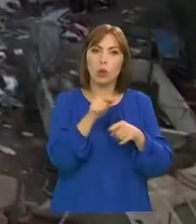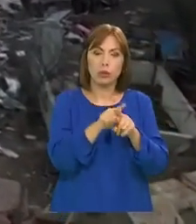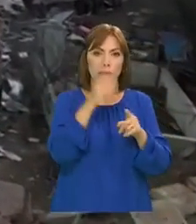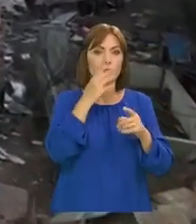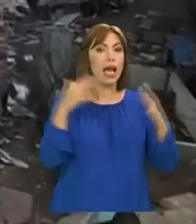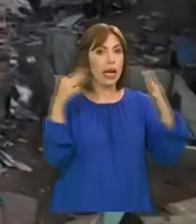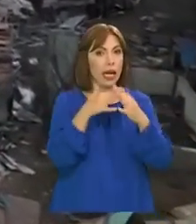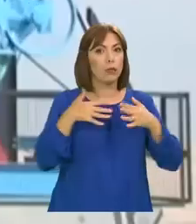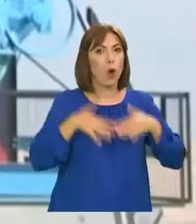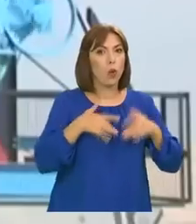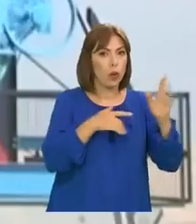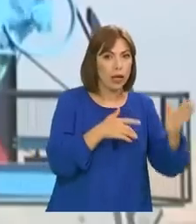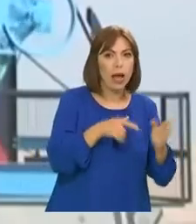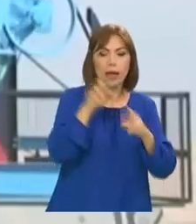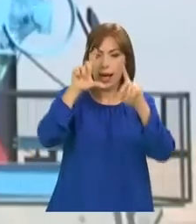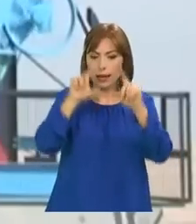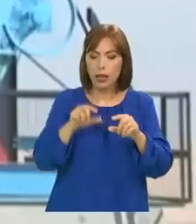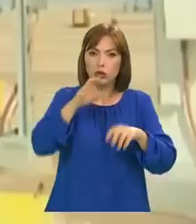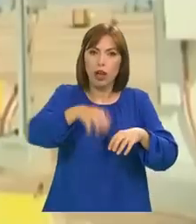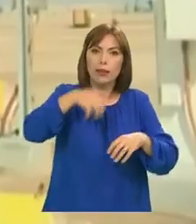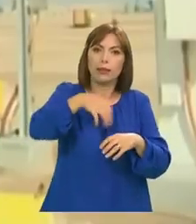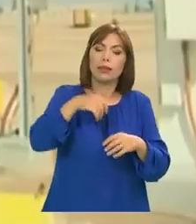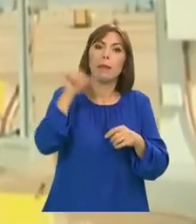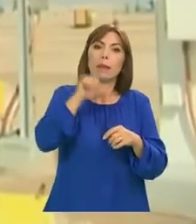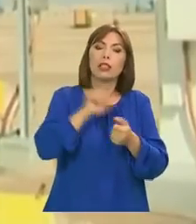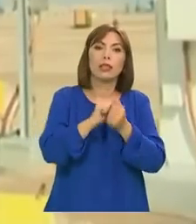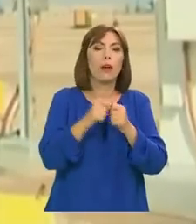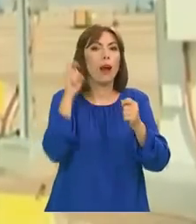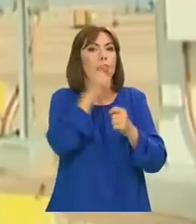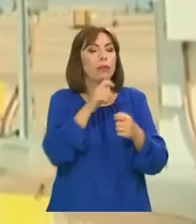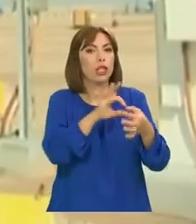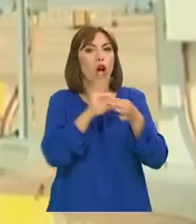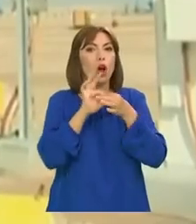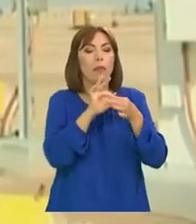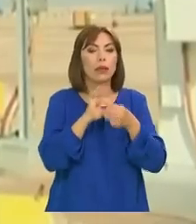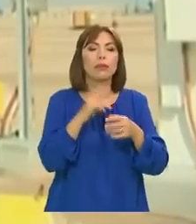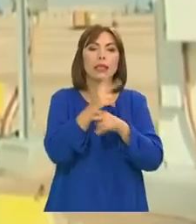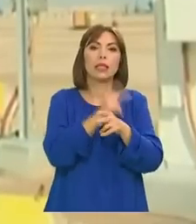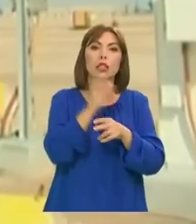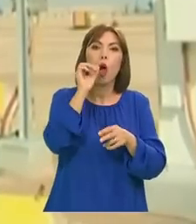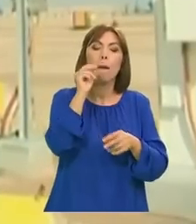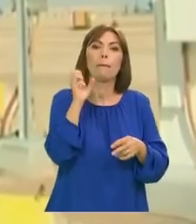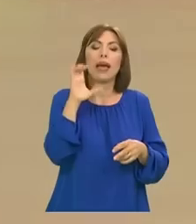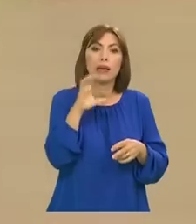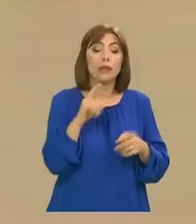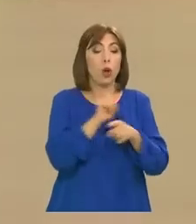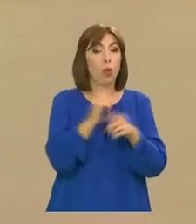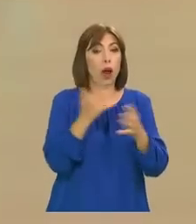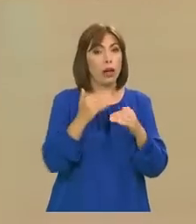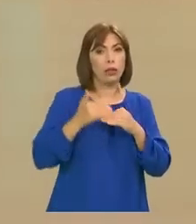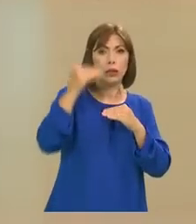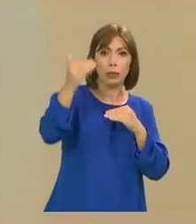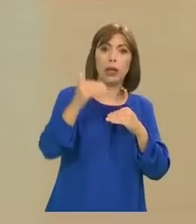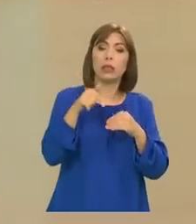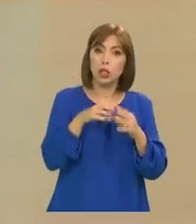din Ucraina, reducerea extracției de petrol sau o lipsă de cooperare din partea statelor OPEC, evenimente care, deși sunt departe de țara noastră,